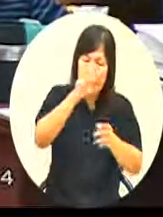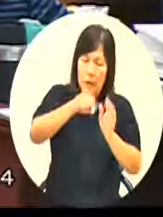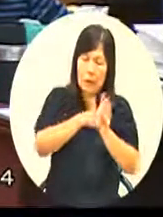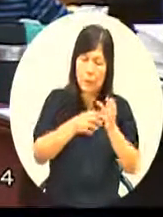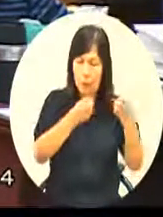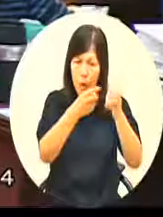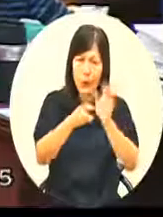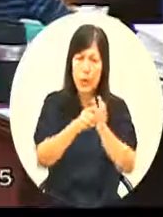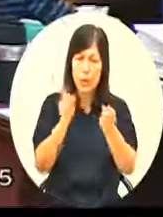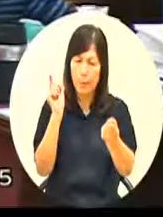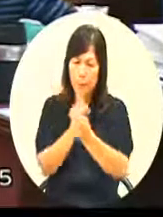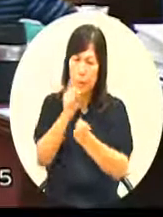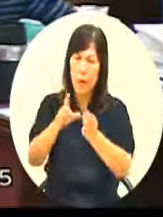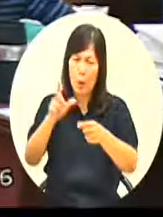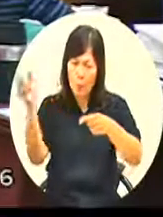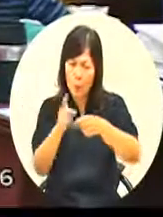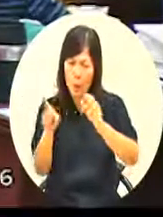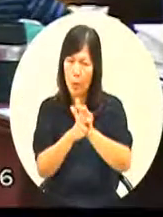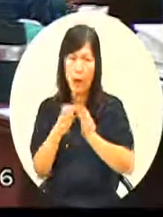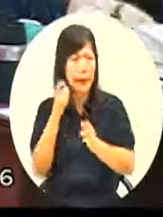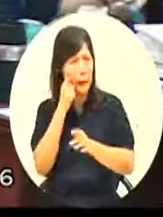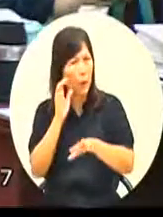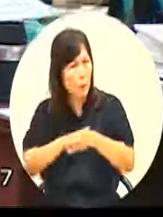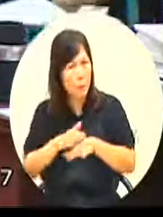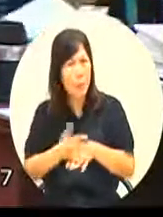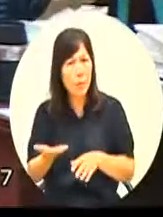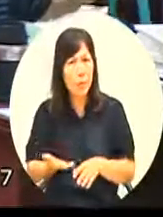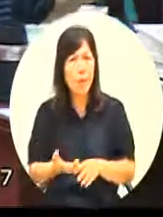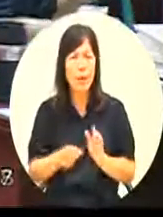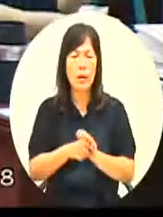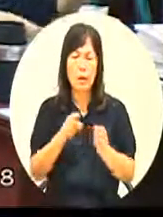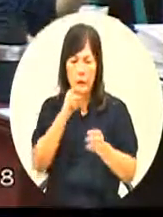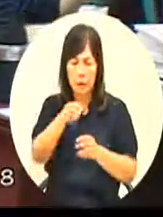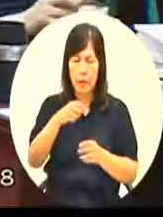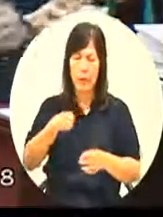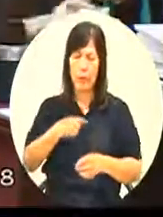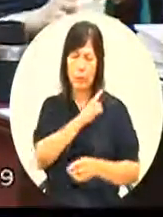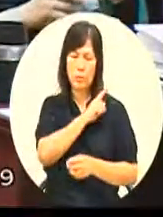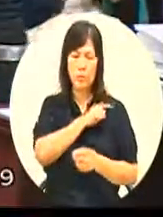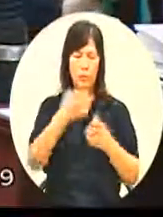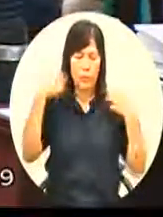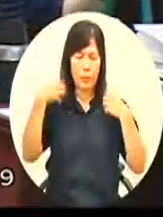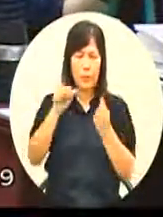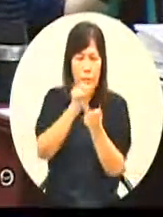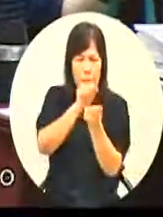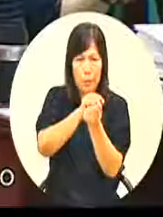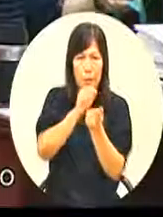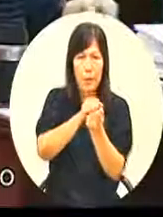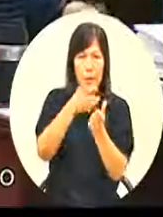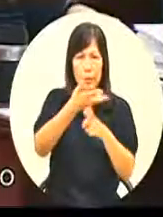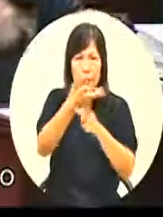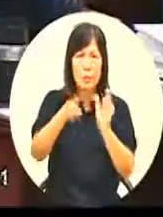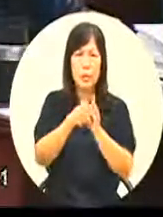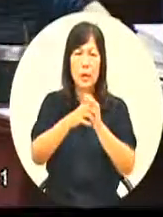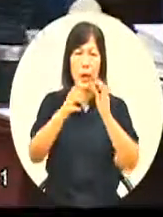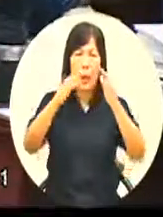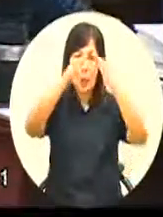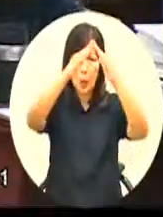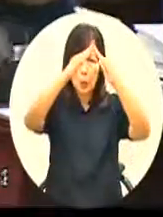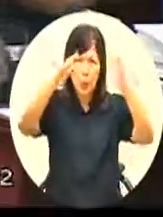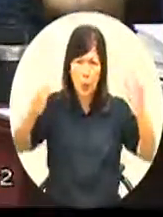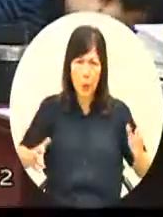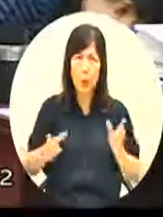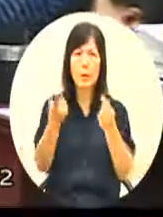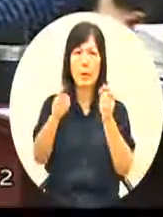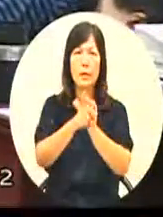有一些困难？因为我们也看到我的选区里面澄清湖棒球场，它的屋顶是预祝那个，它